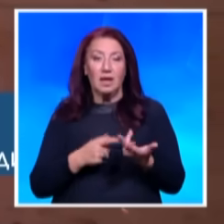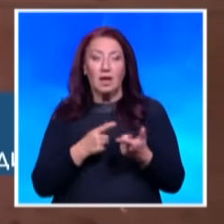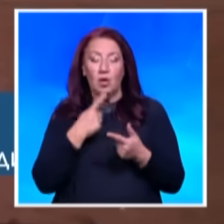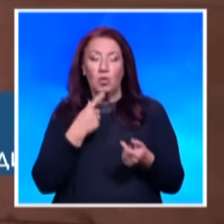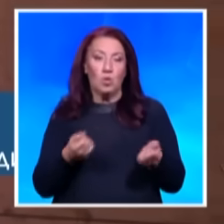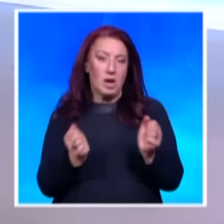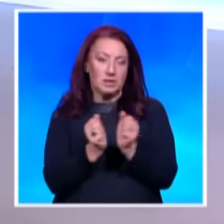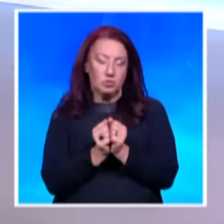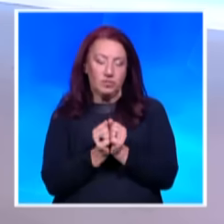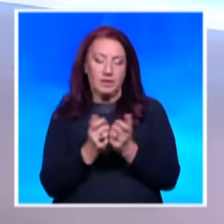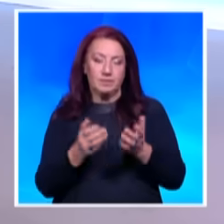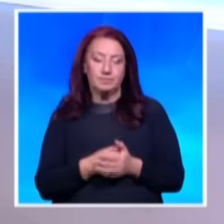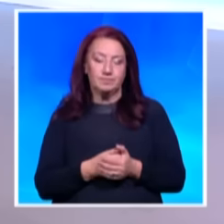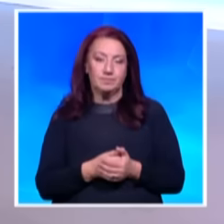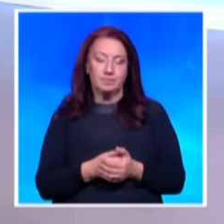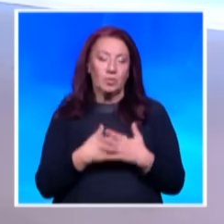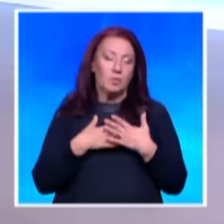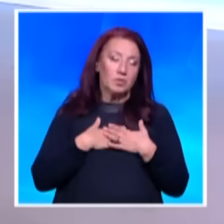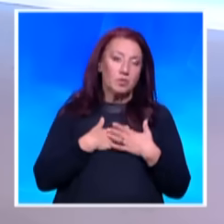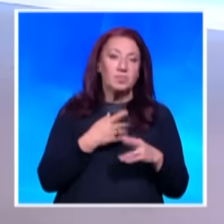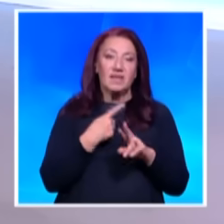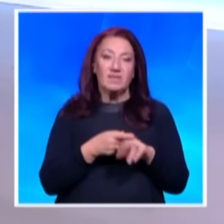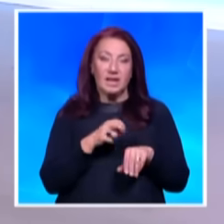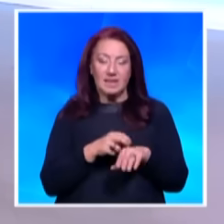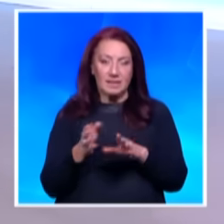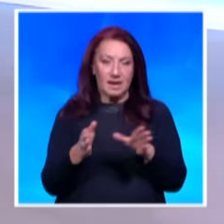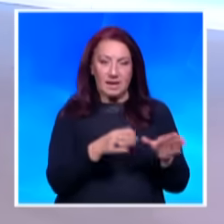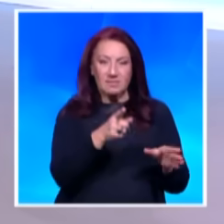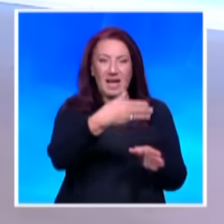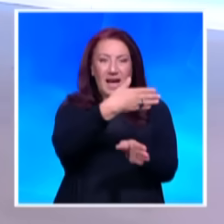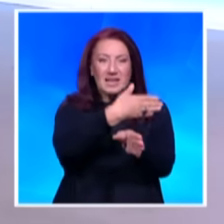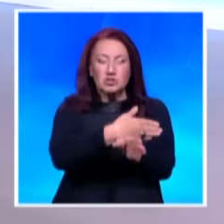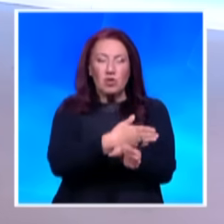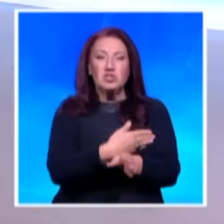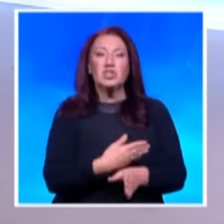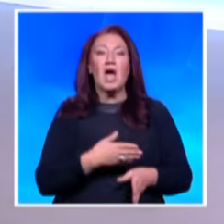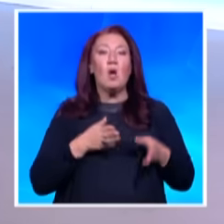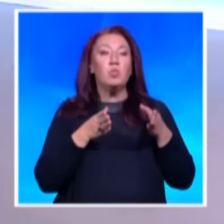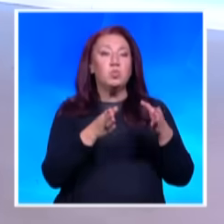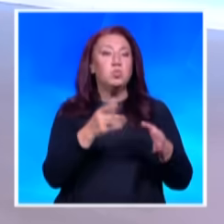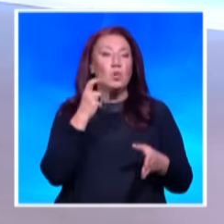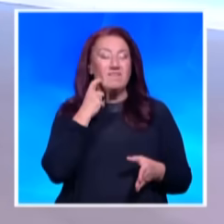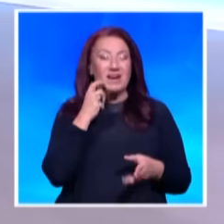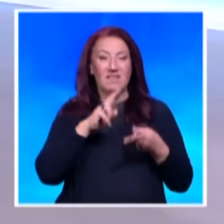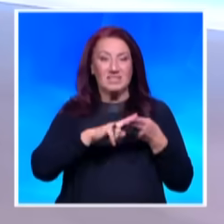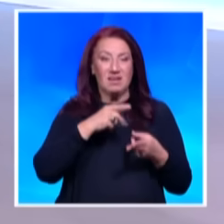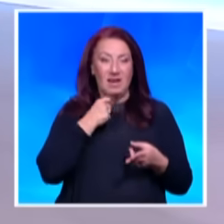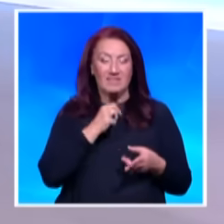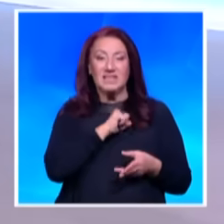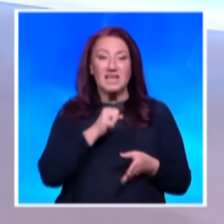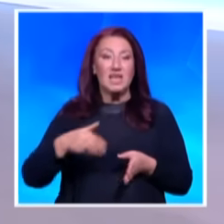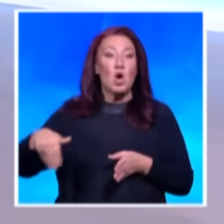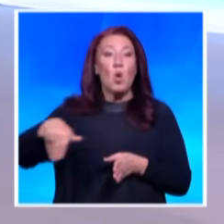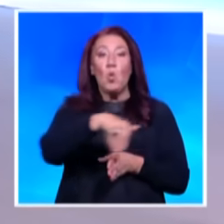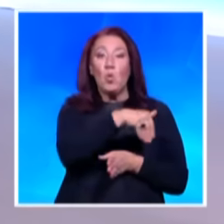Което се включи с картина и атмосфера от кръстовището на булевард Васил Левски и улица Гуркова, София. Очевидно, от видяното до този момент, уважаеми зрители,